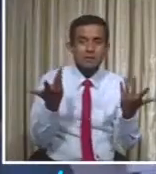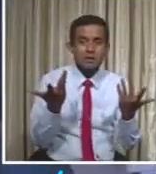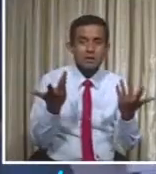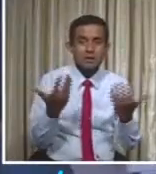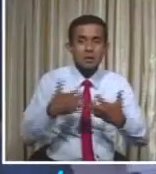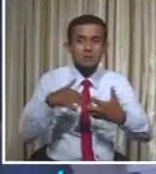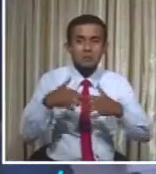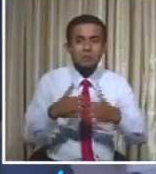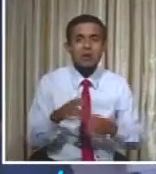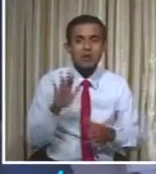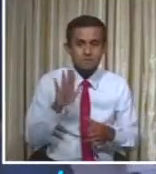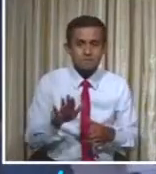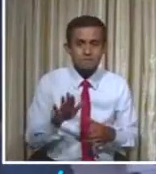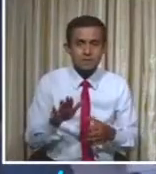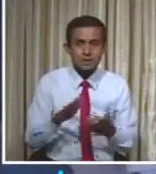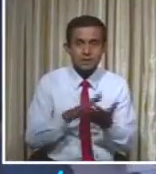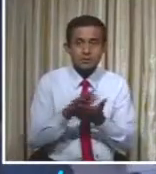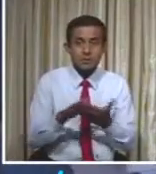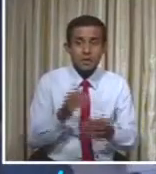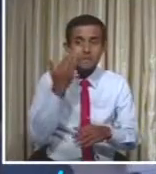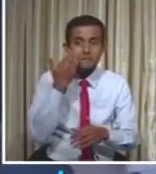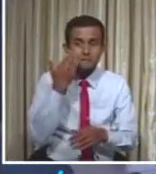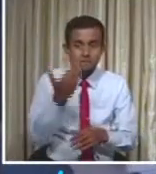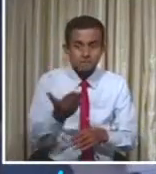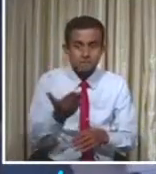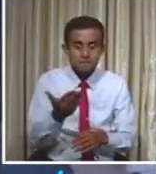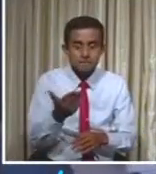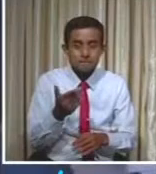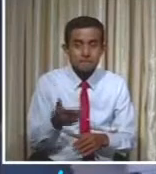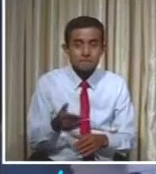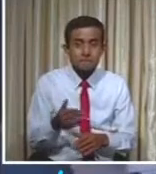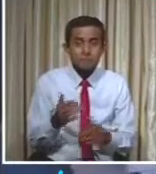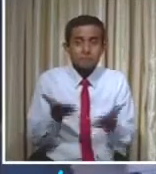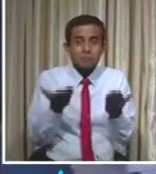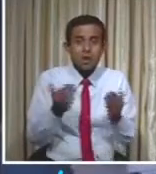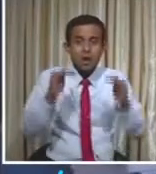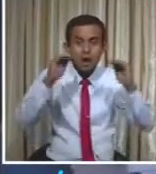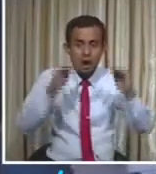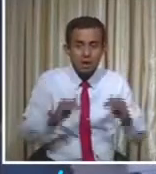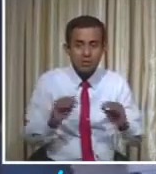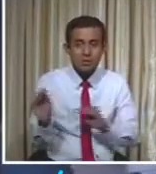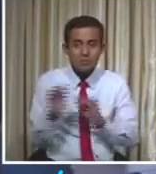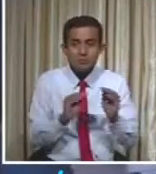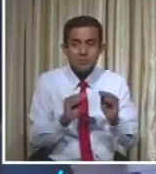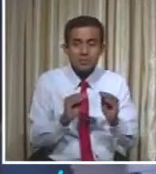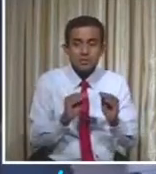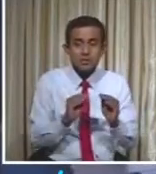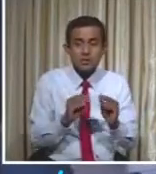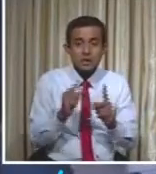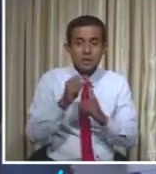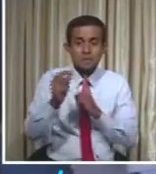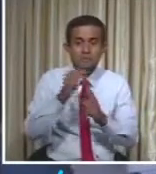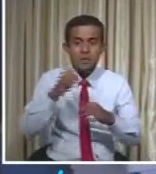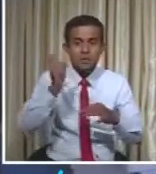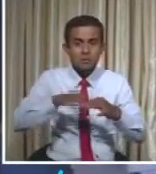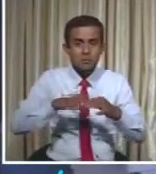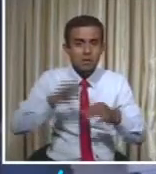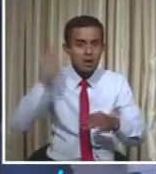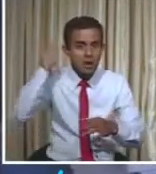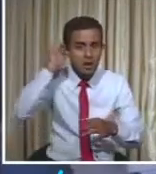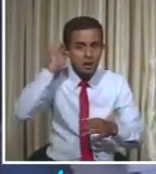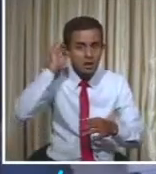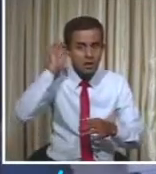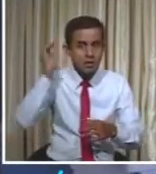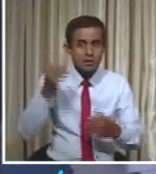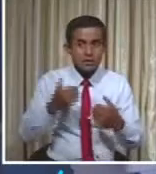ගැටලුවක් තියෙනවා. ඒක හොඳටම ඔප්පු වෙන දේ තමයි මේ බර අඩු කරාට පස්සේ මේ පිළිබඳව පාර්ලිමේන්තුවේ අපි ප්‍රශ්න කරා.